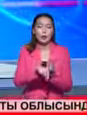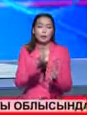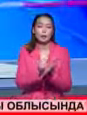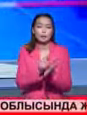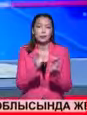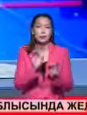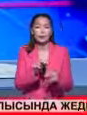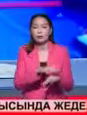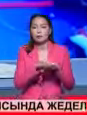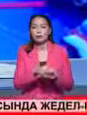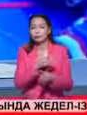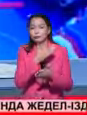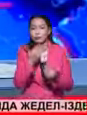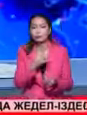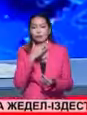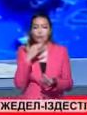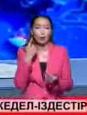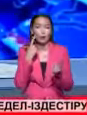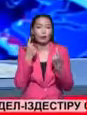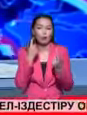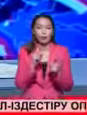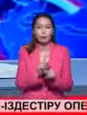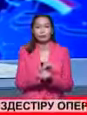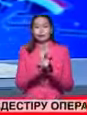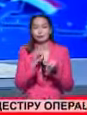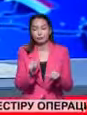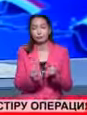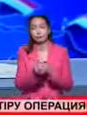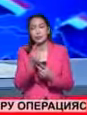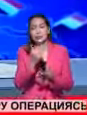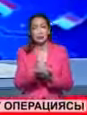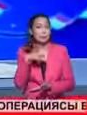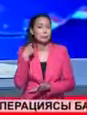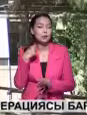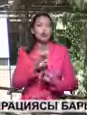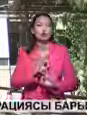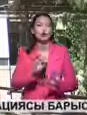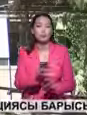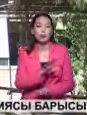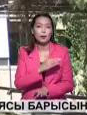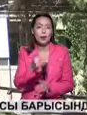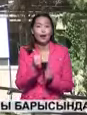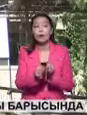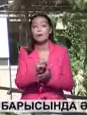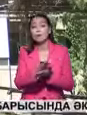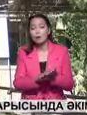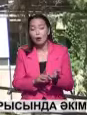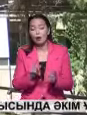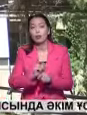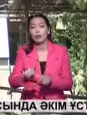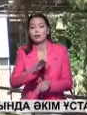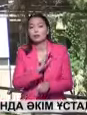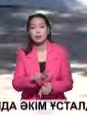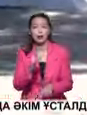міндеттердің дұрыс бөлінбеуі бұрмаланған ақпараттың көбеуіне әкеп соқтырды, деді президент жолдауында. Бұл әрқарай белең алмас үшін бірыңғай